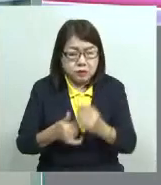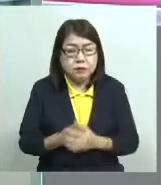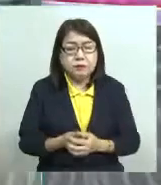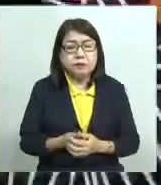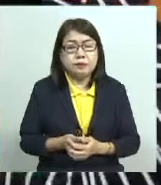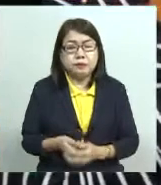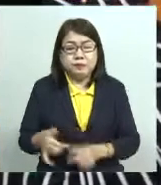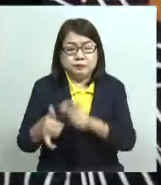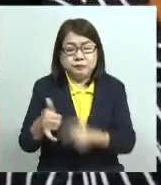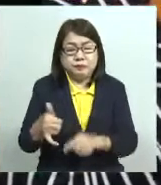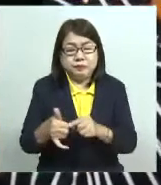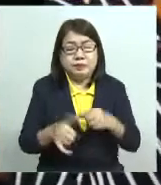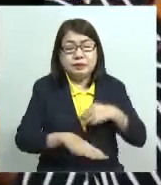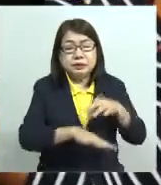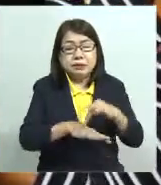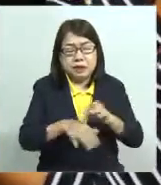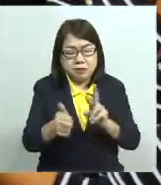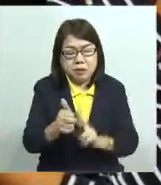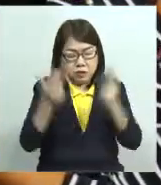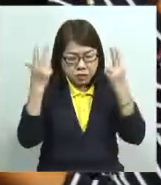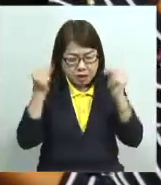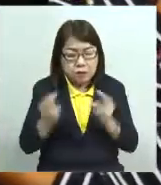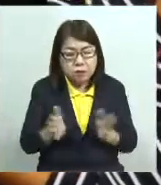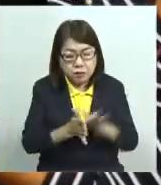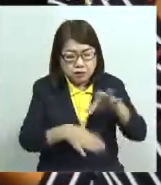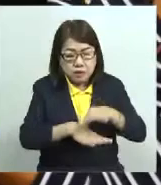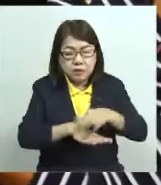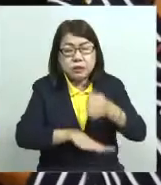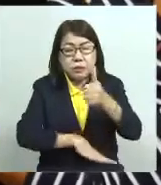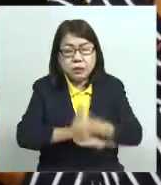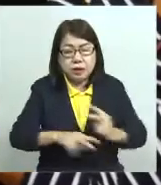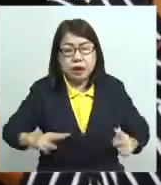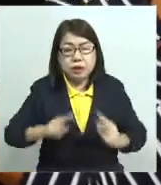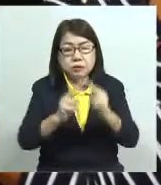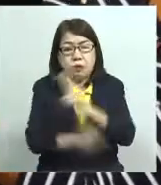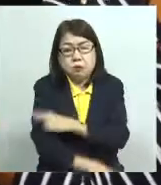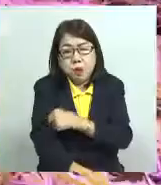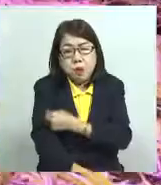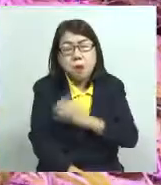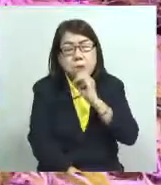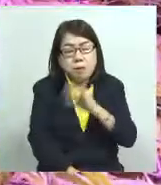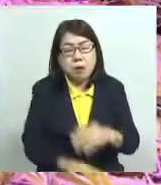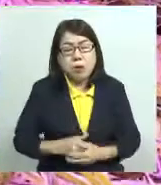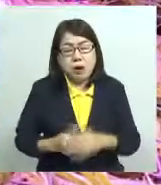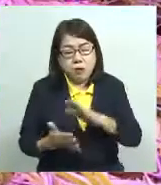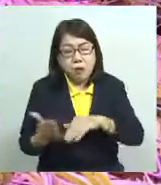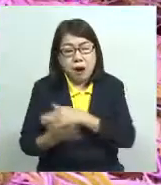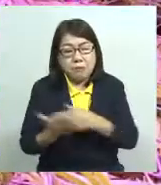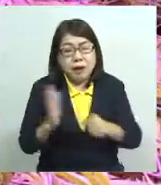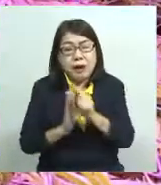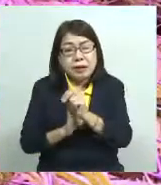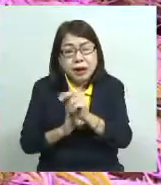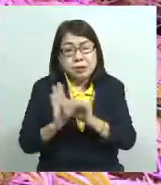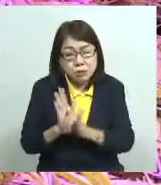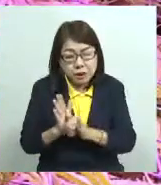โดยนายอนุทินชาญวีรกูลรองนายกรัฐมนตรีและรัฐมนตรีว่าการกระทรวงสาธารณสุขยืนยันนะครับเกี่ยวกับนโยบายกัญชาใน